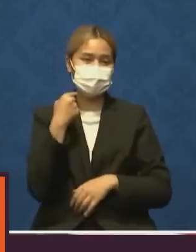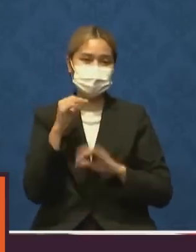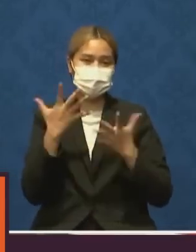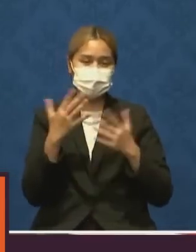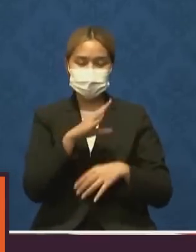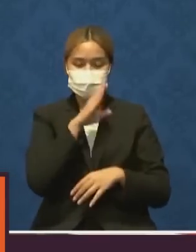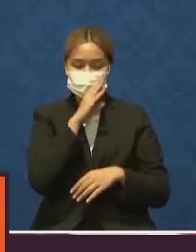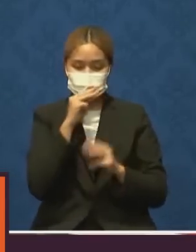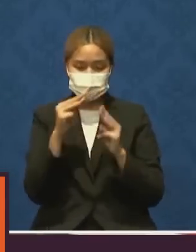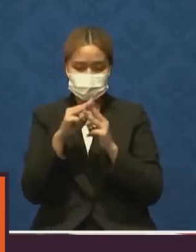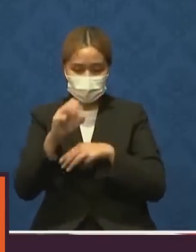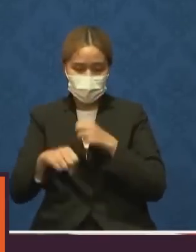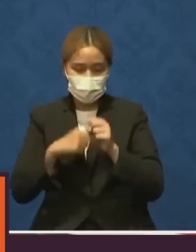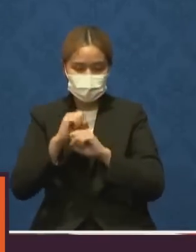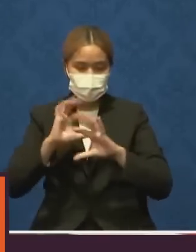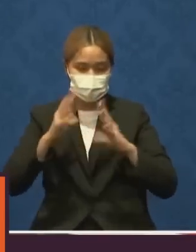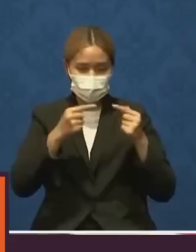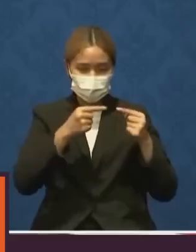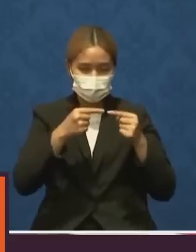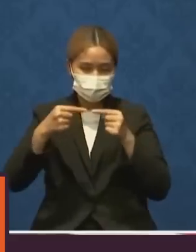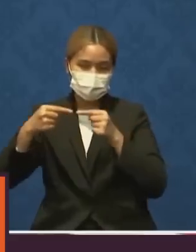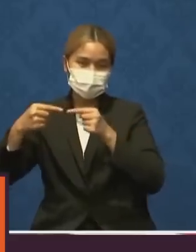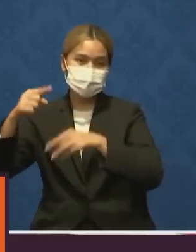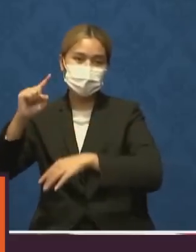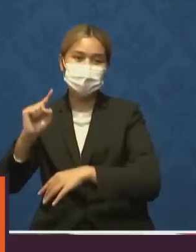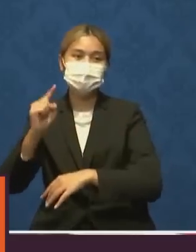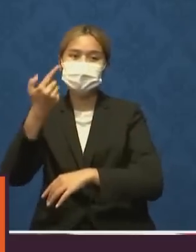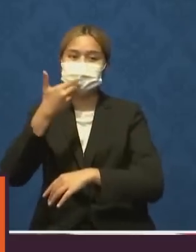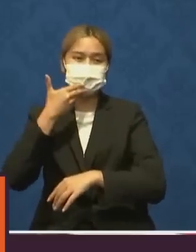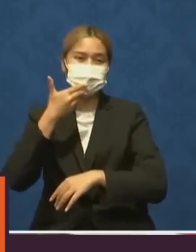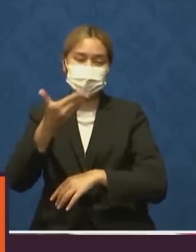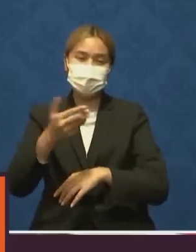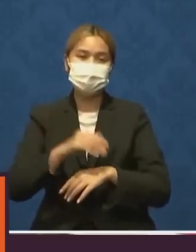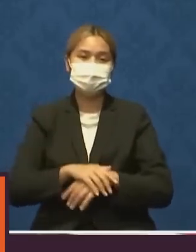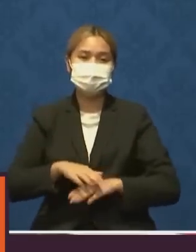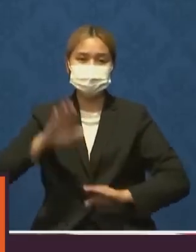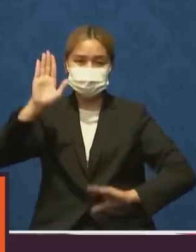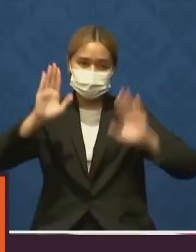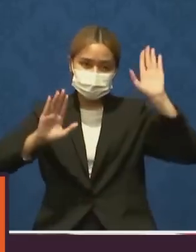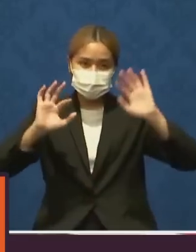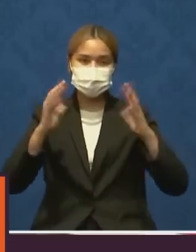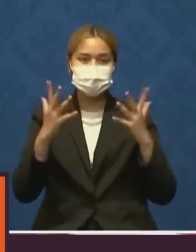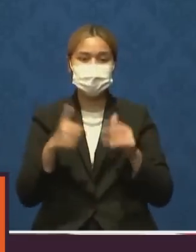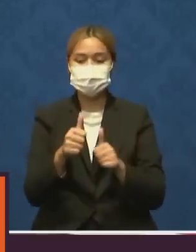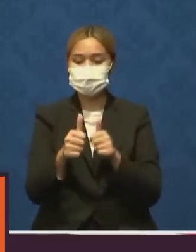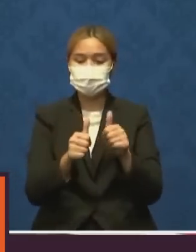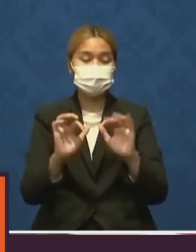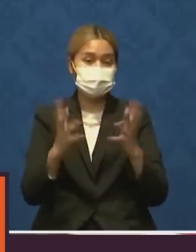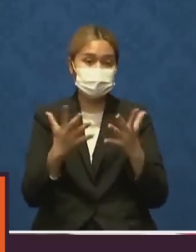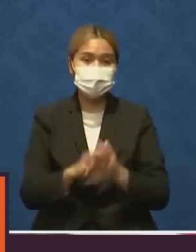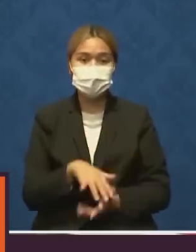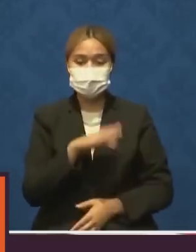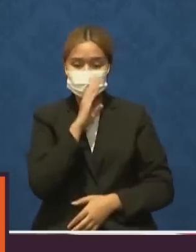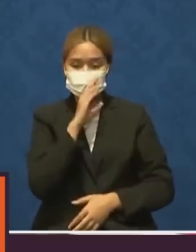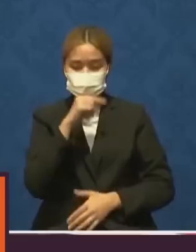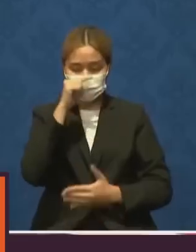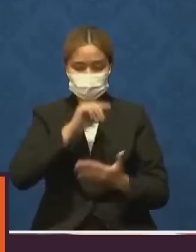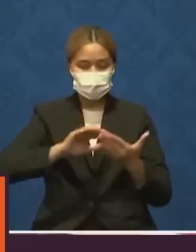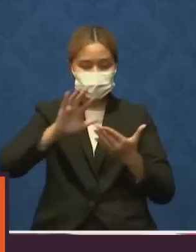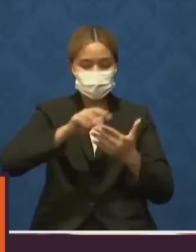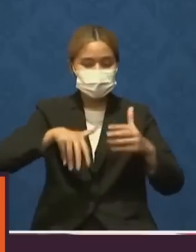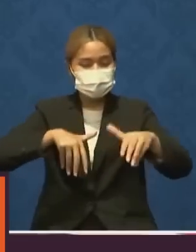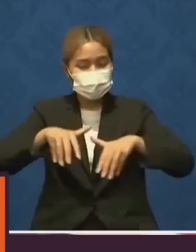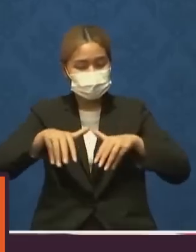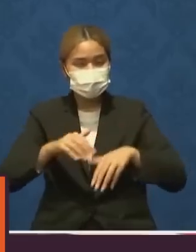สัญาให้ประเครณสัญญาไปแให้ได้เลยไม่ตเปปมูยไมตมกแ็งขั่นให้ประชาช Li มองกตาป